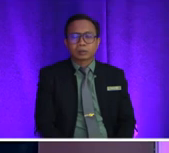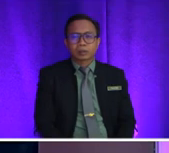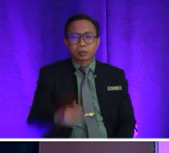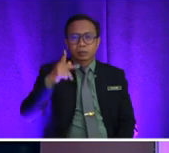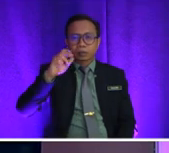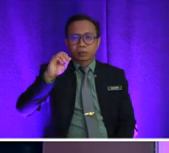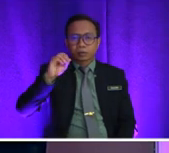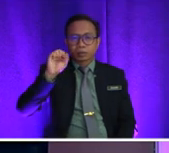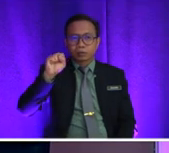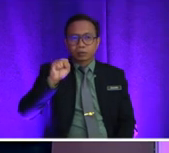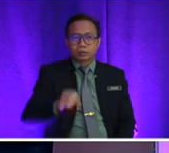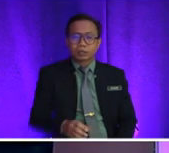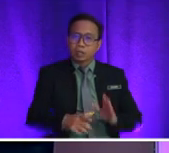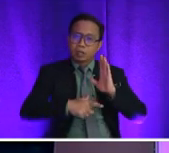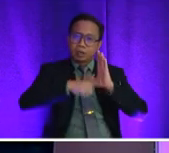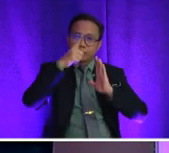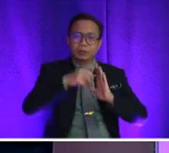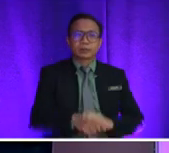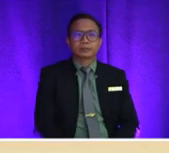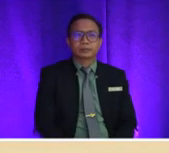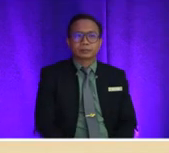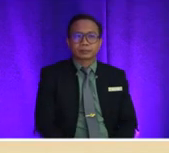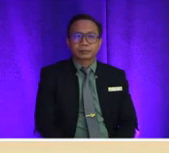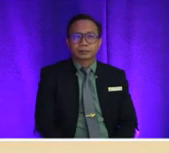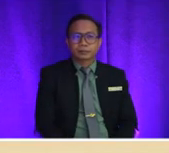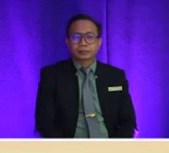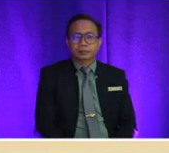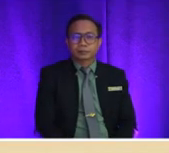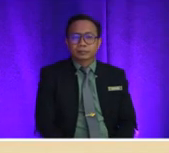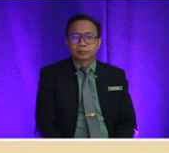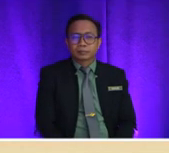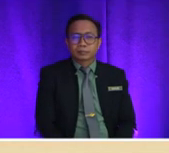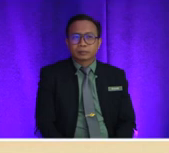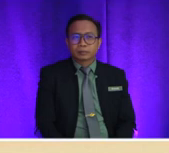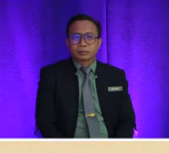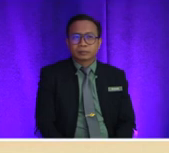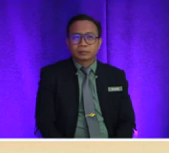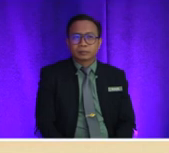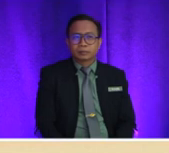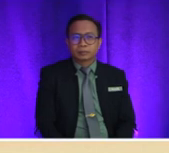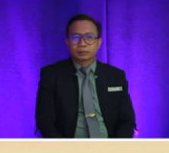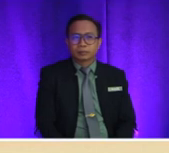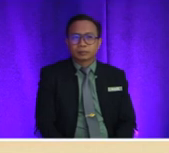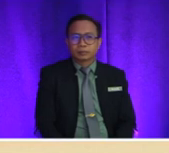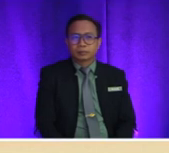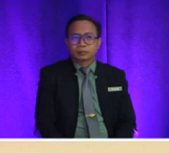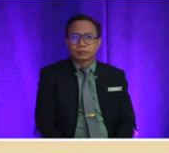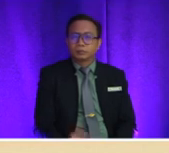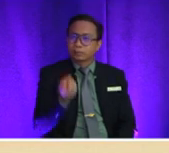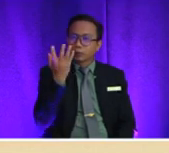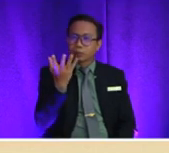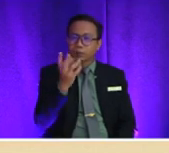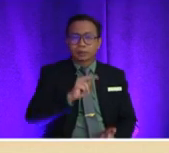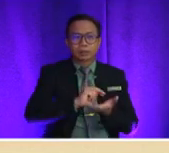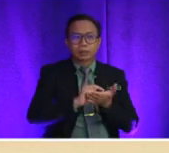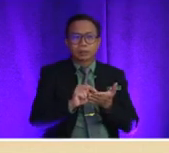Oh itu adalah Oke maka kita sudah tahu maka tulis saja di bawah berapa nilainya